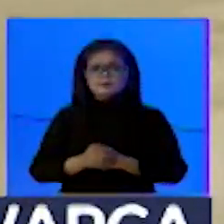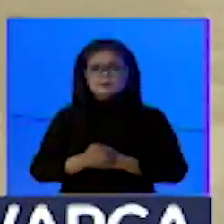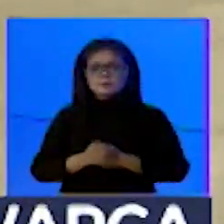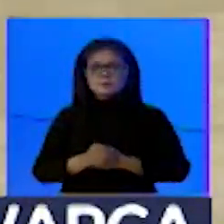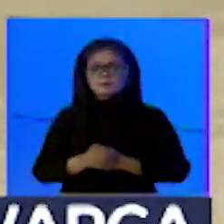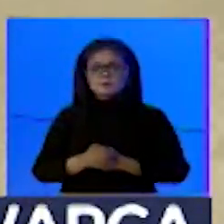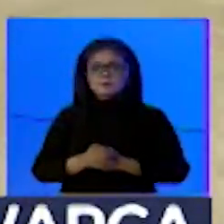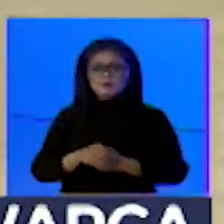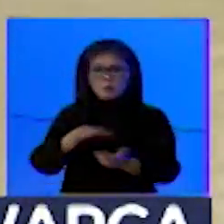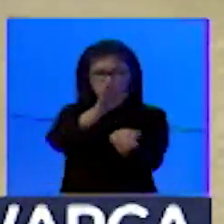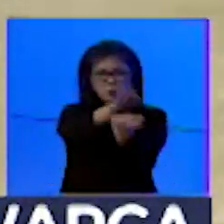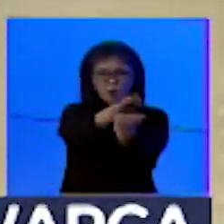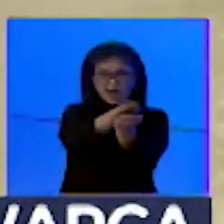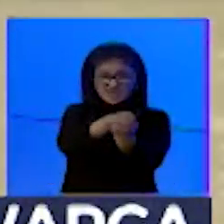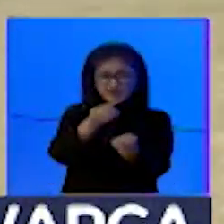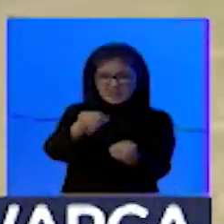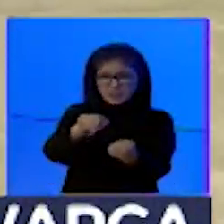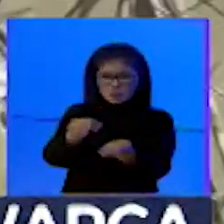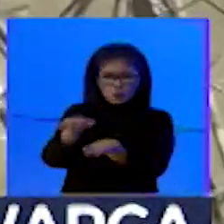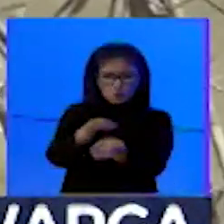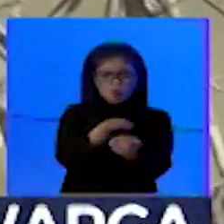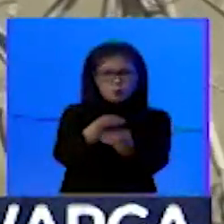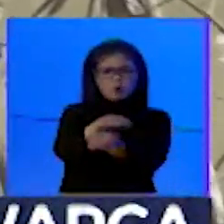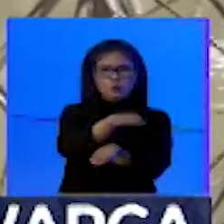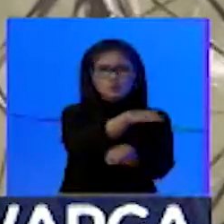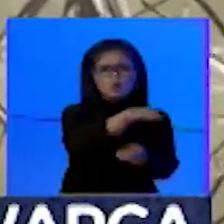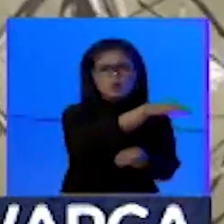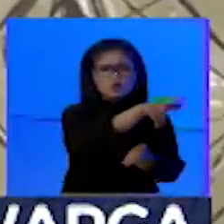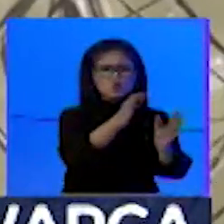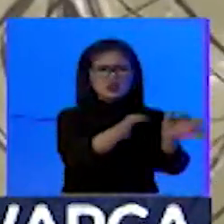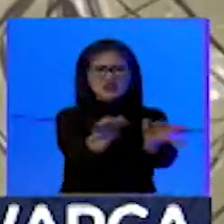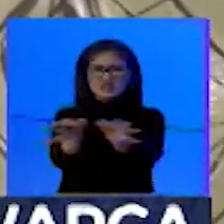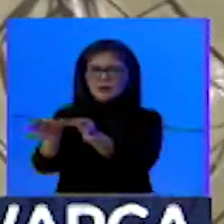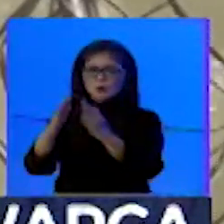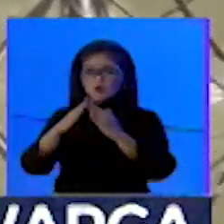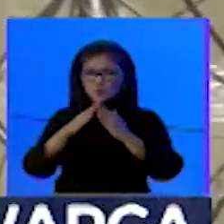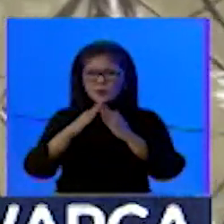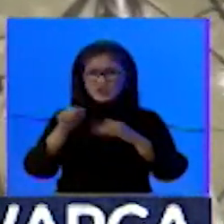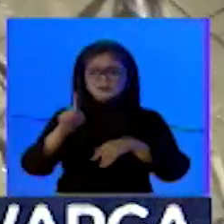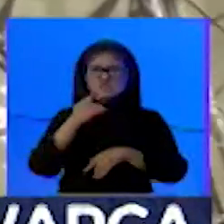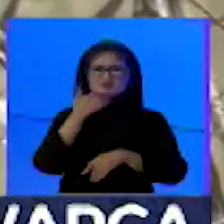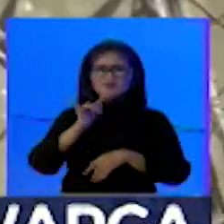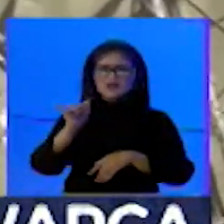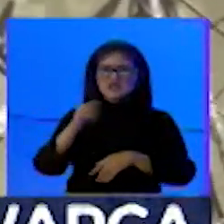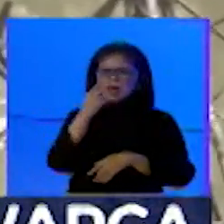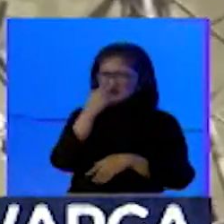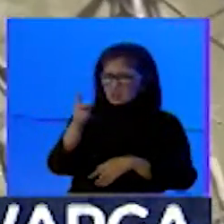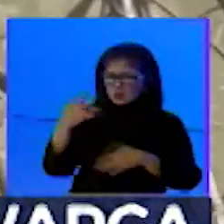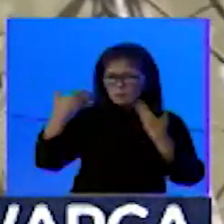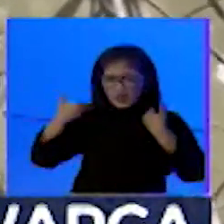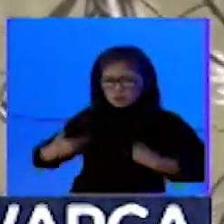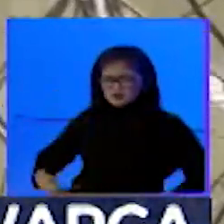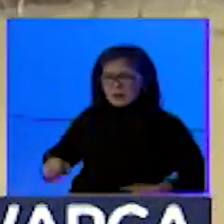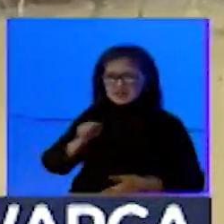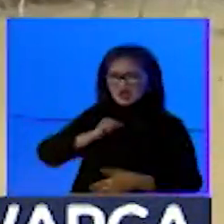Buaya bahkan berkeliaran di sekitar pemukiman padat penduduk. Seolah tak takut manusia, buaya bahkan kerap muncul di siang